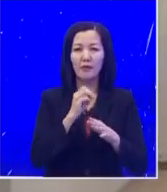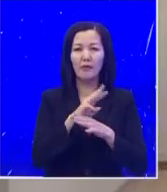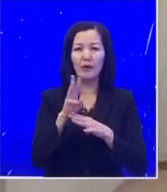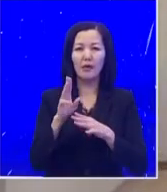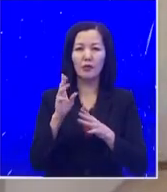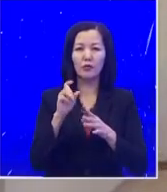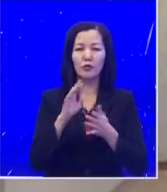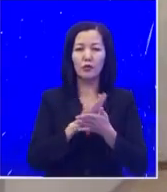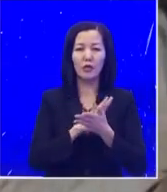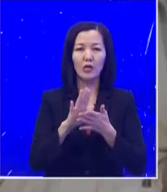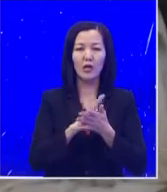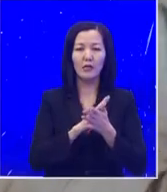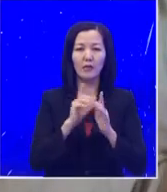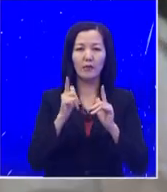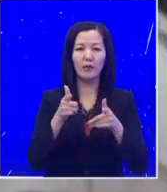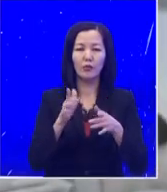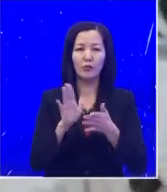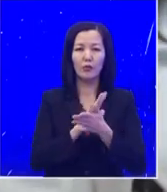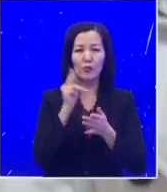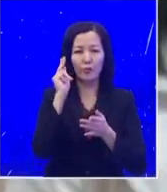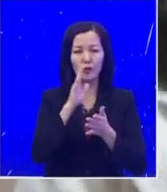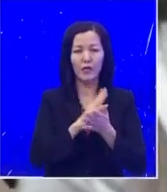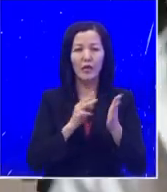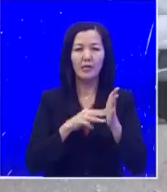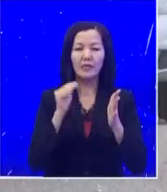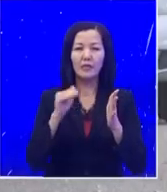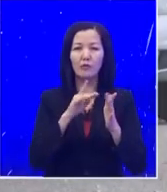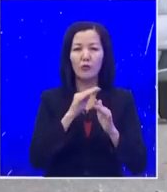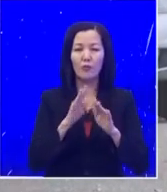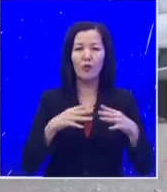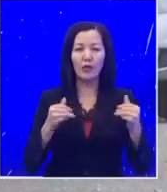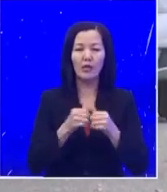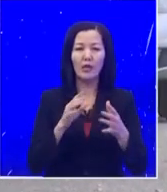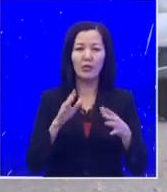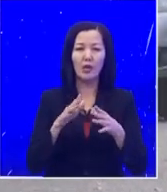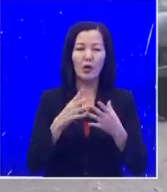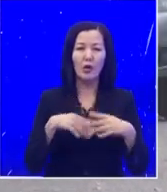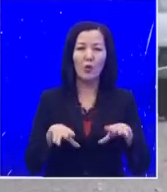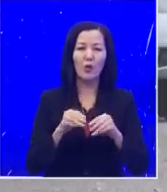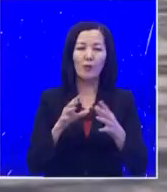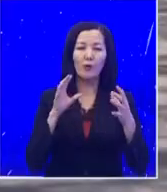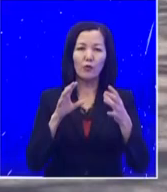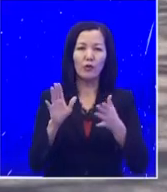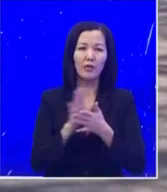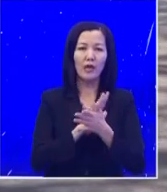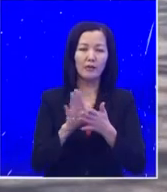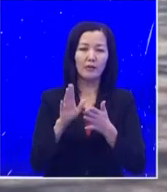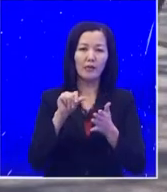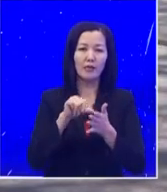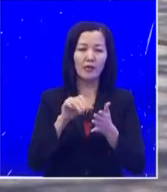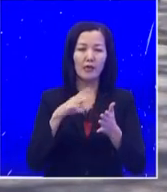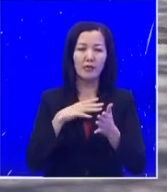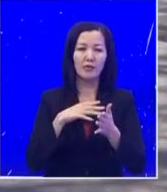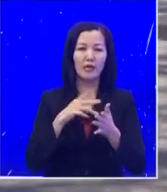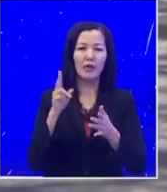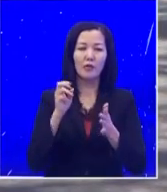грант бөлінді, 42 мың шәкірт, 8 мың көпбалалы ана қоғамдық көлікте ақысыз жүрді. 2277